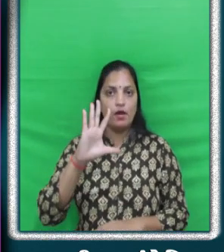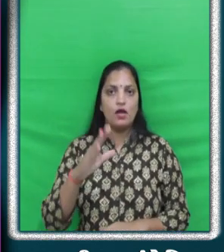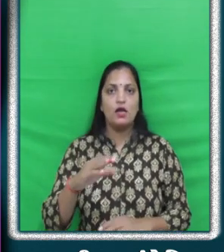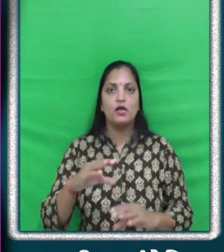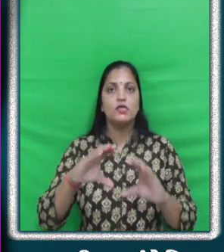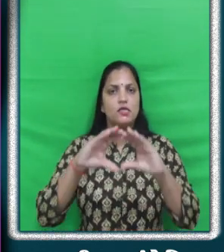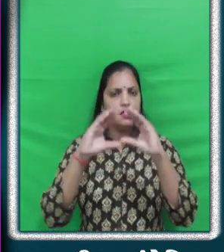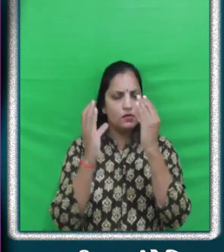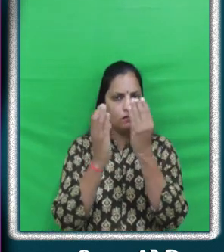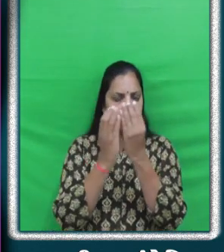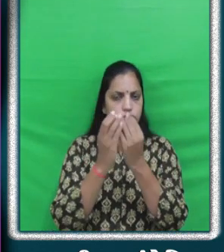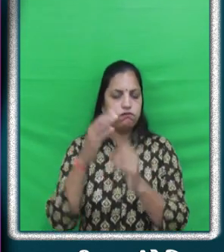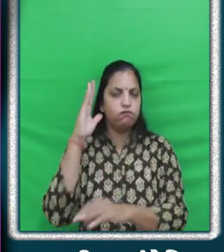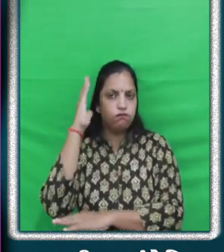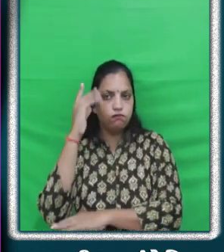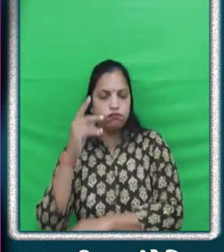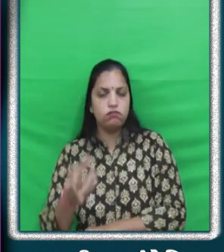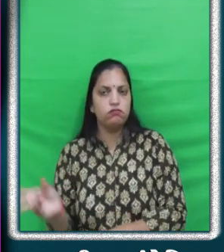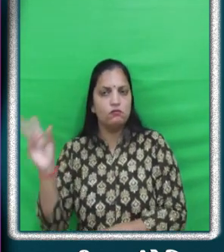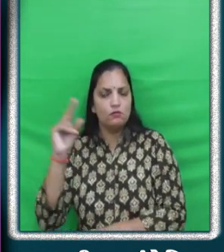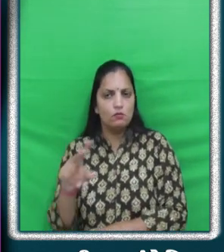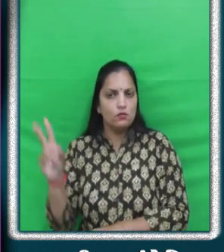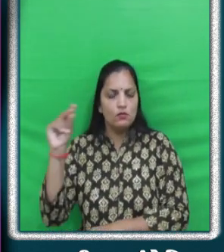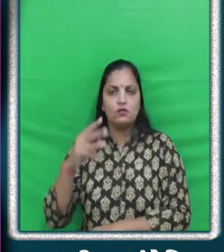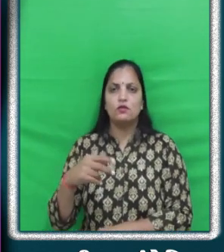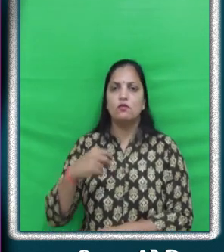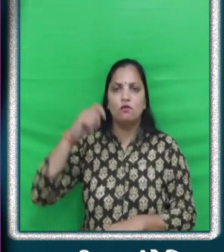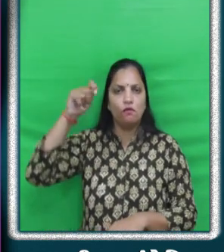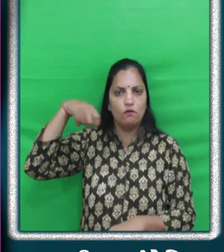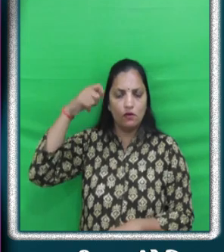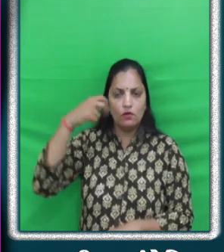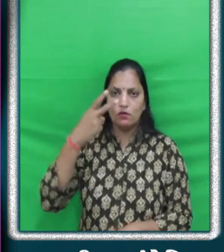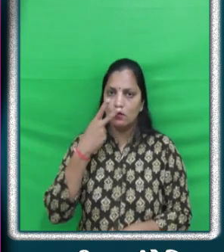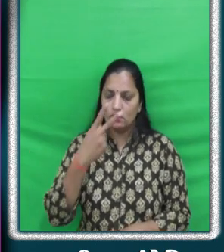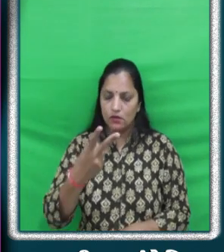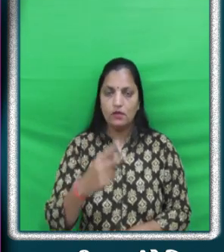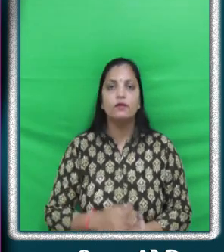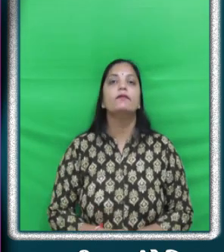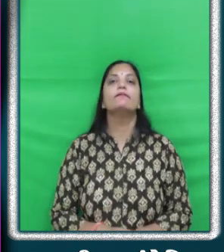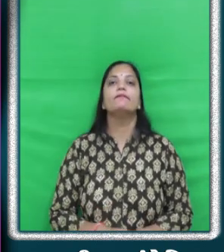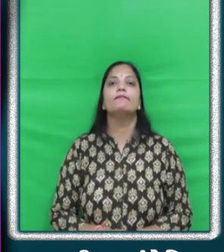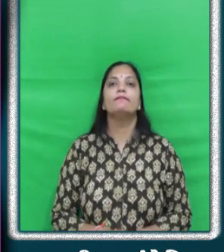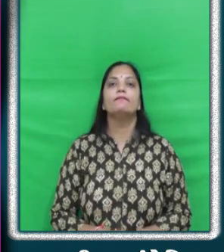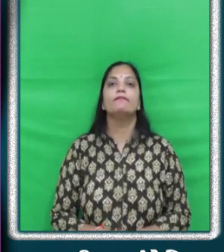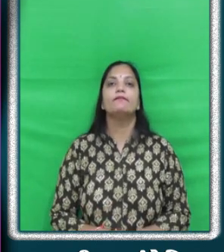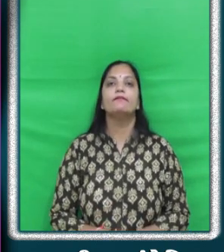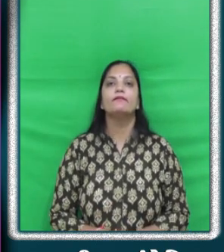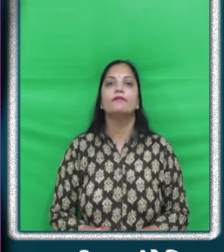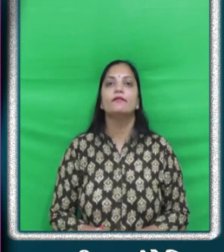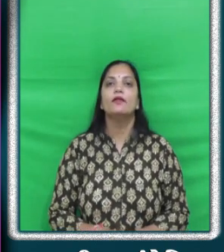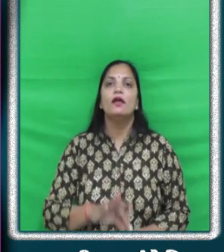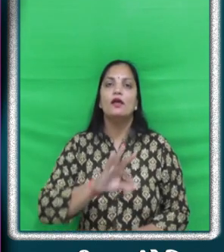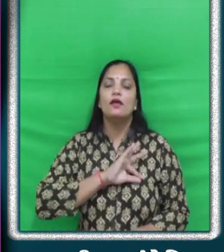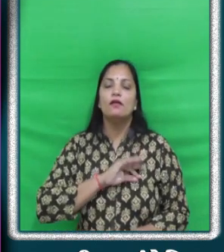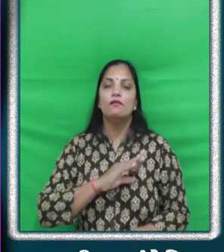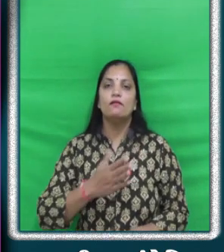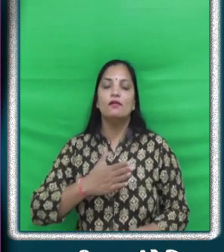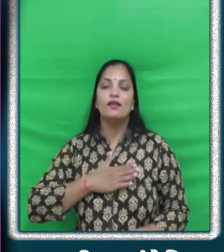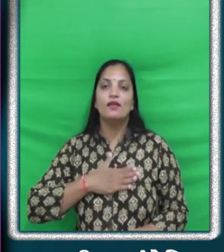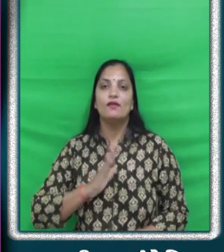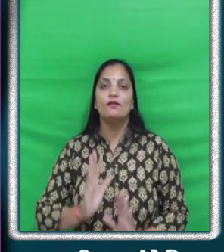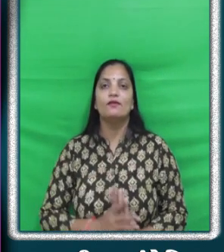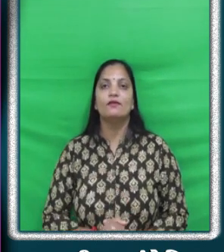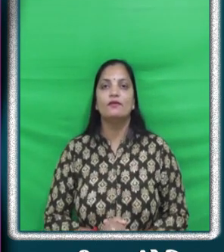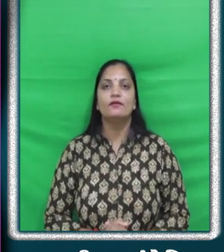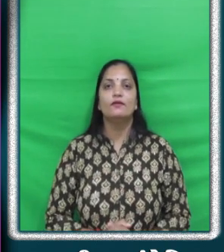છે. કંઈ પણ ના સમજાય તો વિડીયો રિવાઇન્ડ કરીને ફરીથી જોવાનો છે, જેથી તમને સમજાઈ જશે. તમે લાઈવ સેશનમાં જોતા